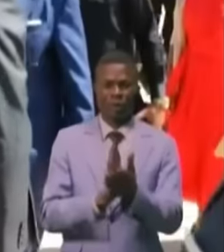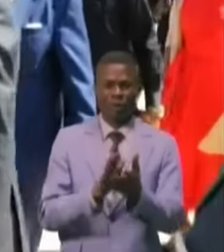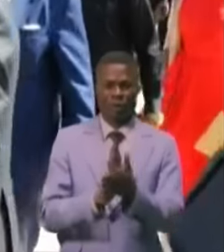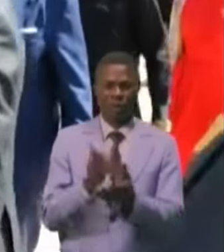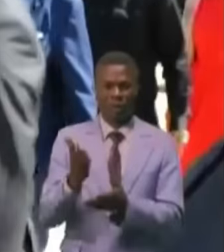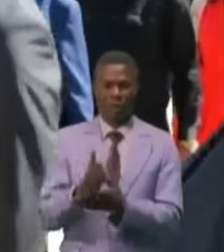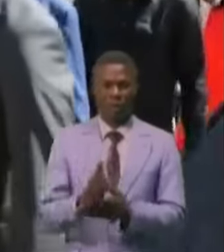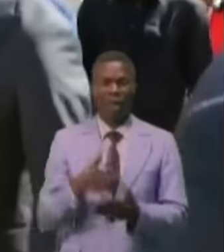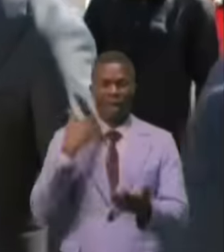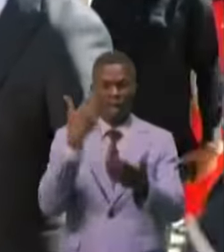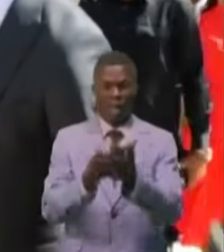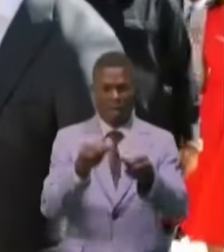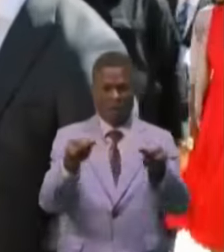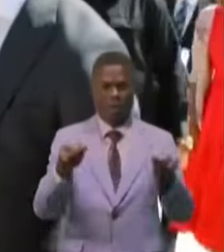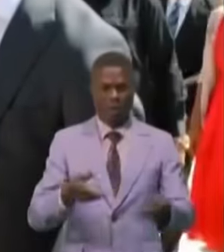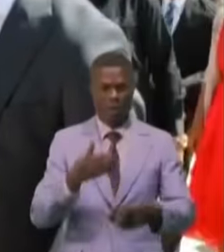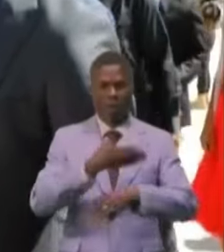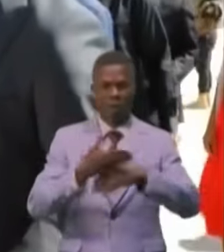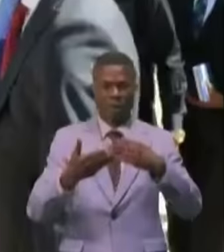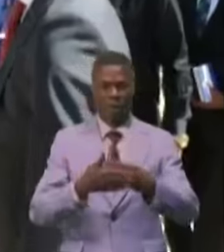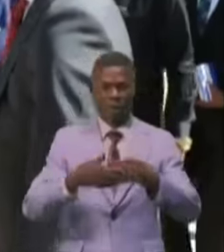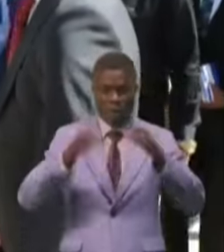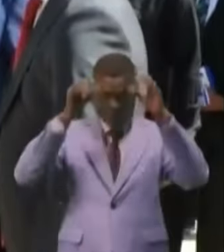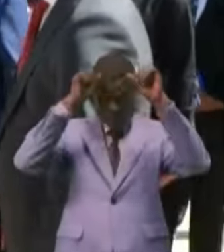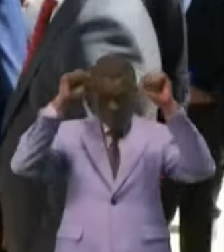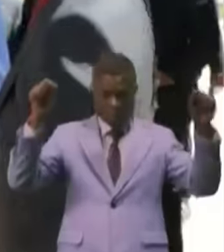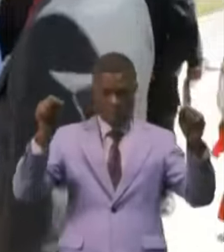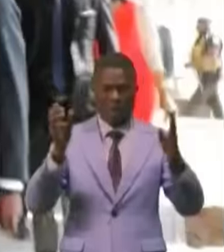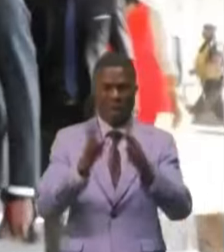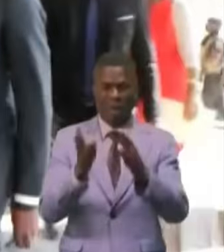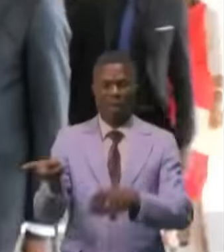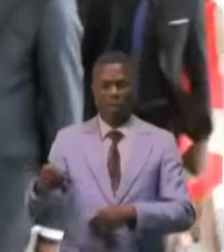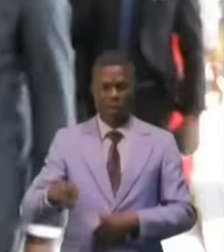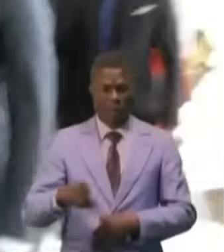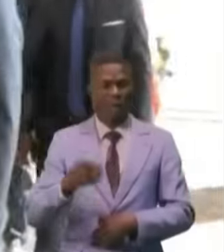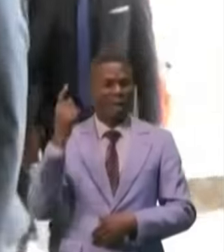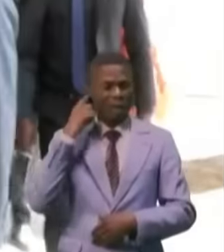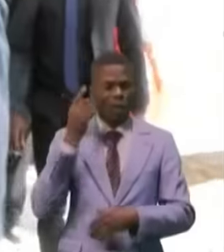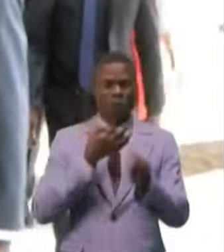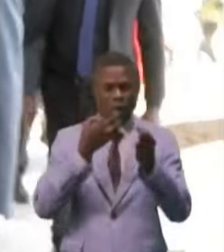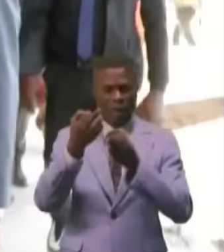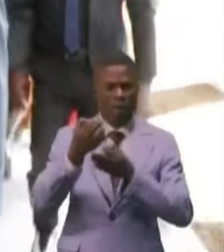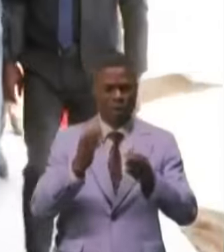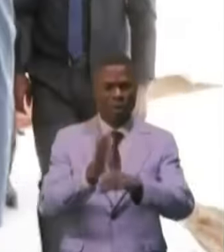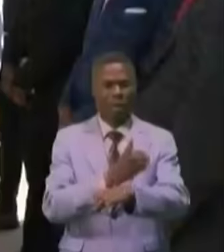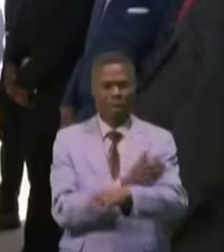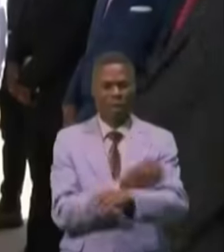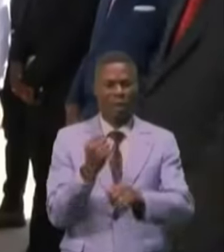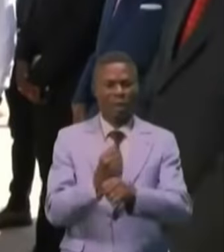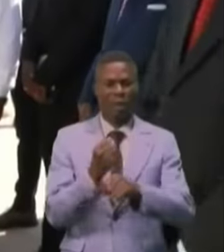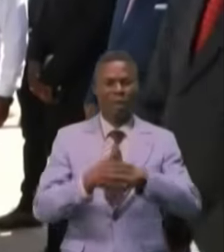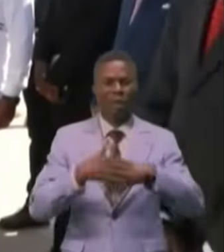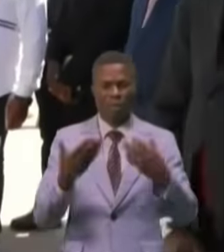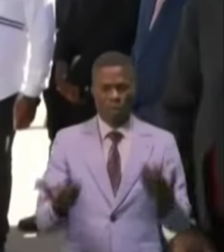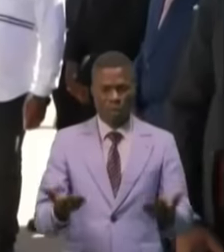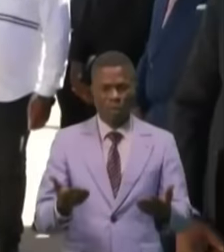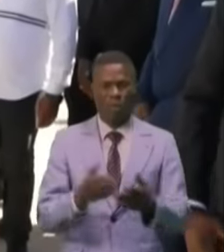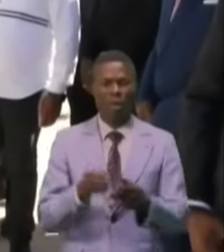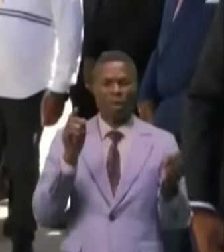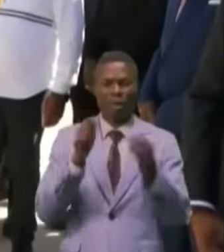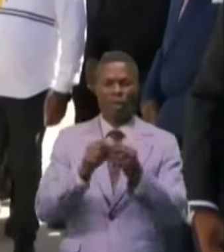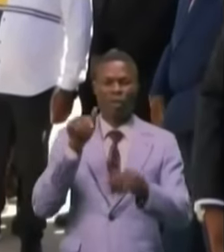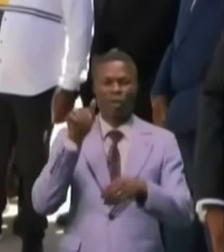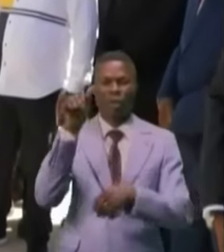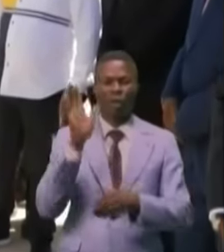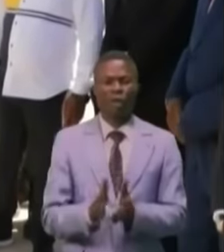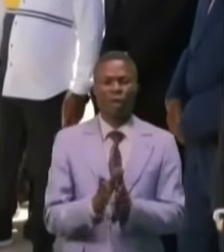Aussitôt arrivé sur les chantiers, l'honorable président et toute sa suite ont reçu les explications sur l'évolution des travaux de cet édifice auprès du directeur provincial